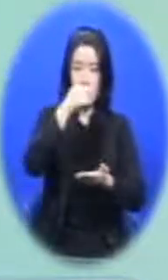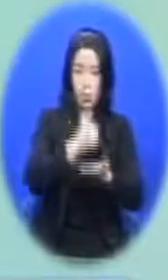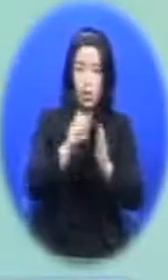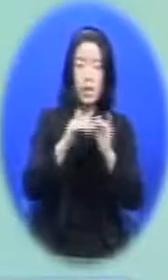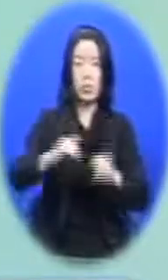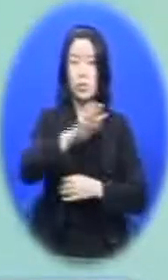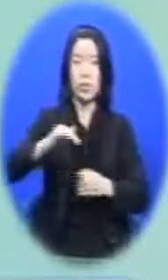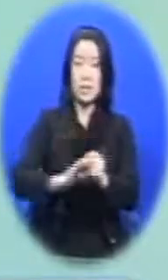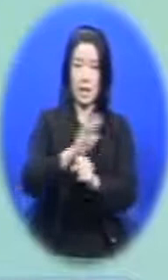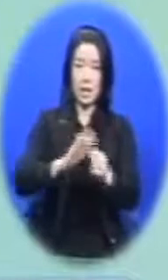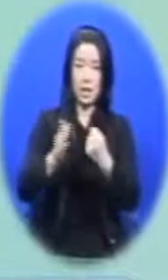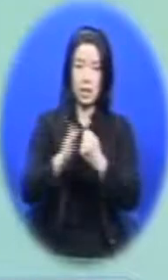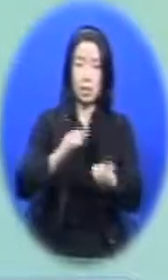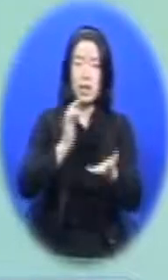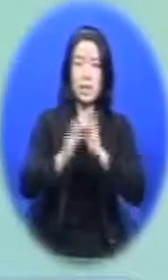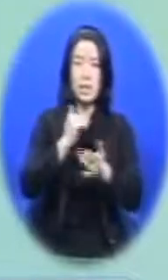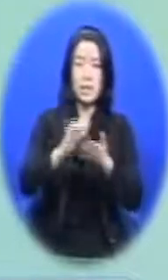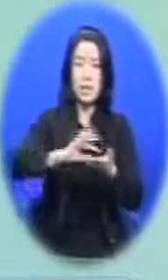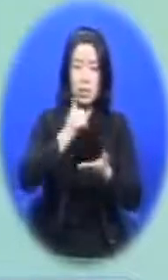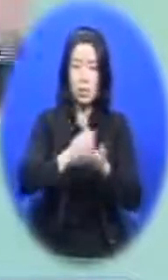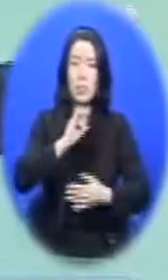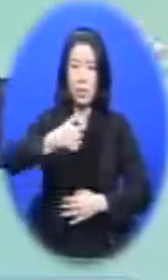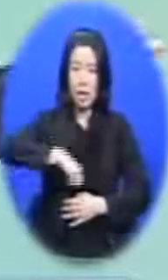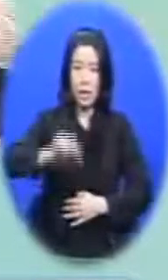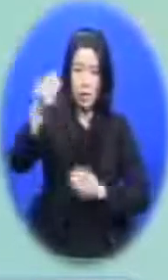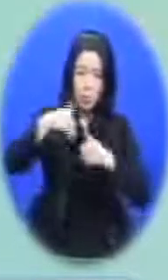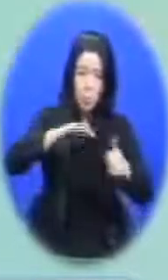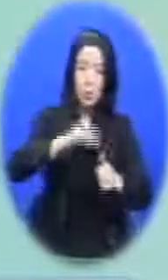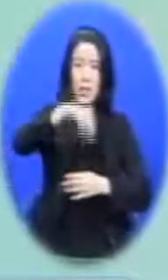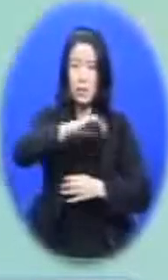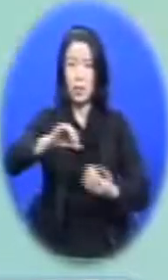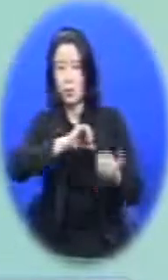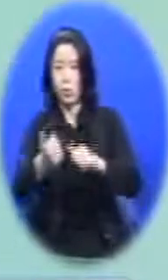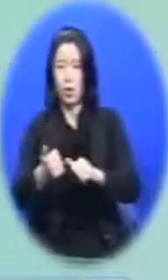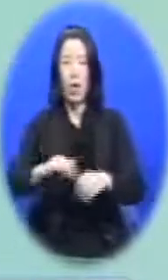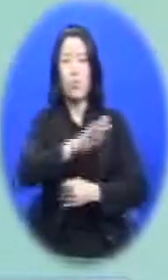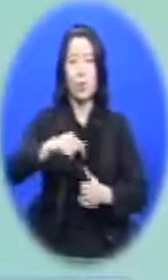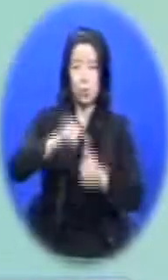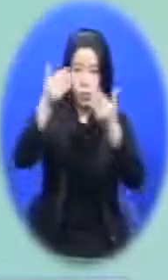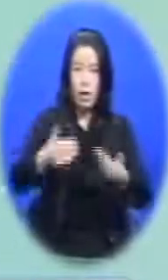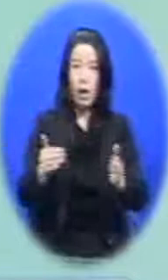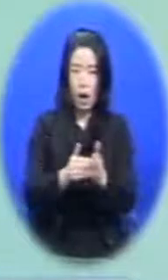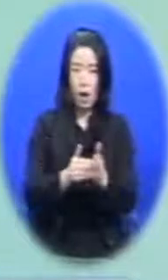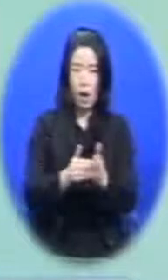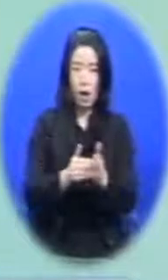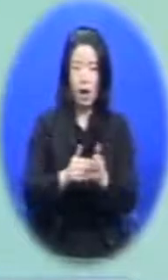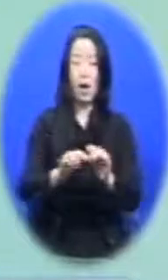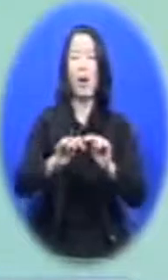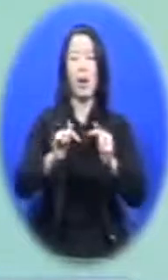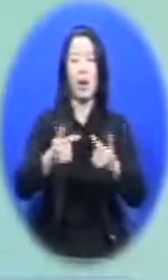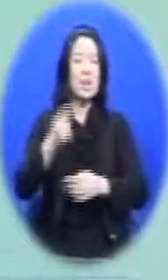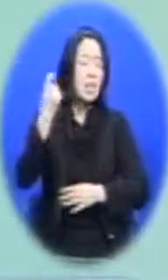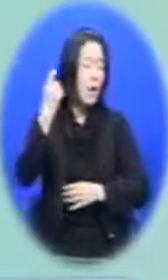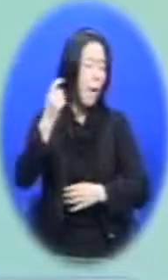우리를 사랑하셔서 예수 그리스도 독생자를 보내주시고 십자가에 죽게 하시고 우리를 구원해 주셨다. 아니,